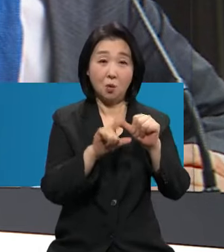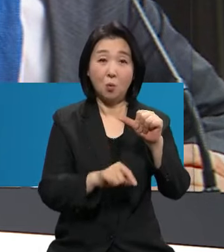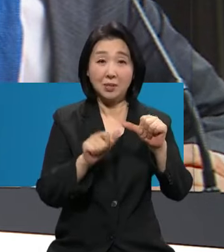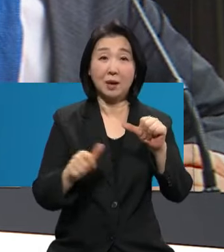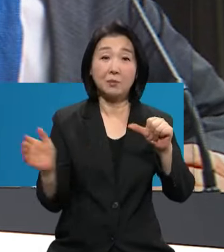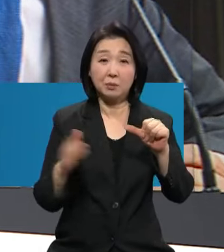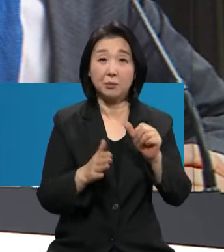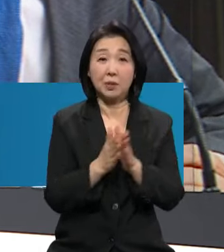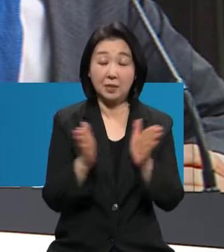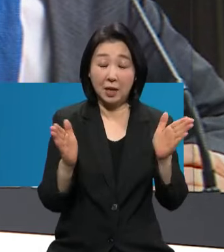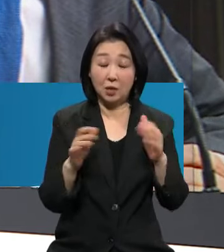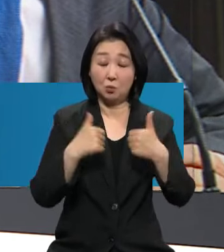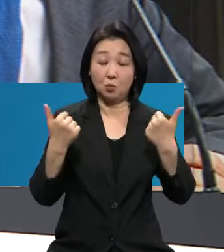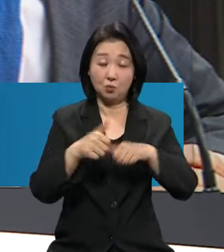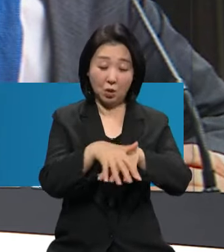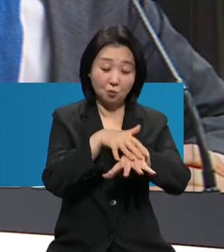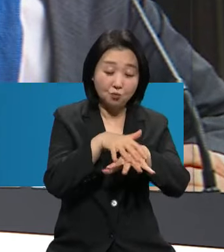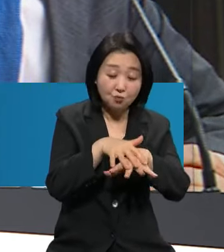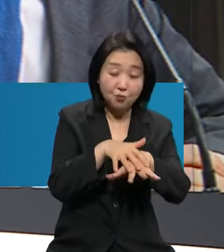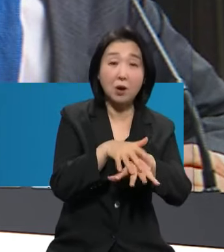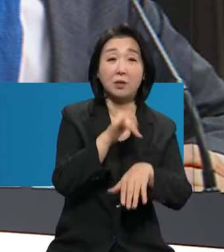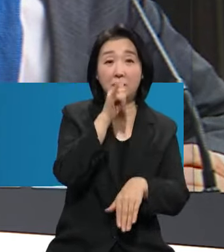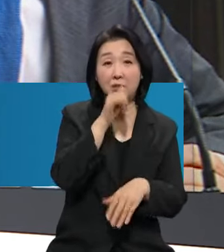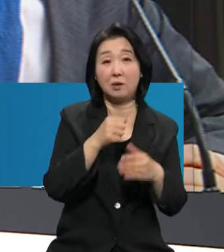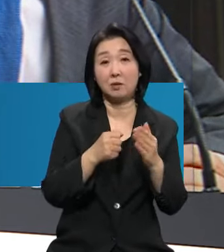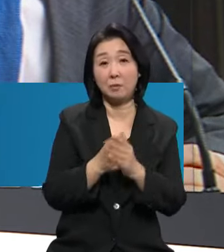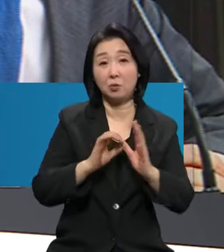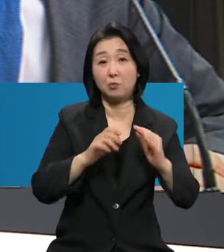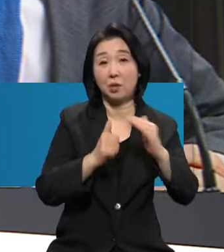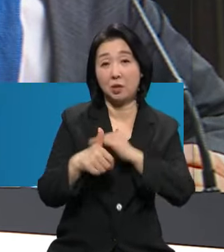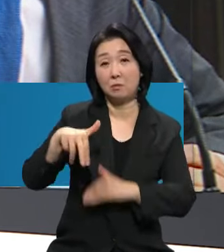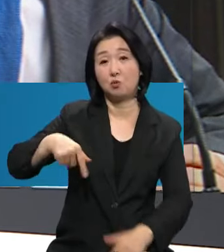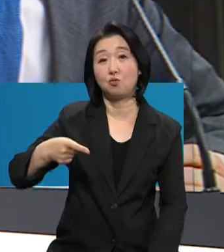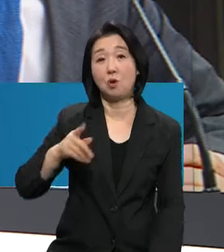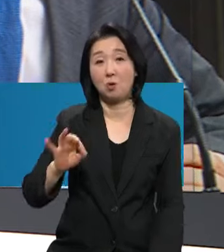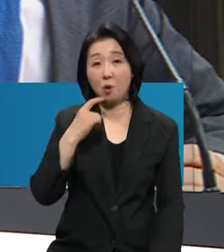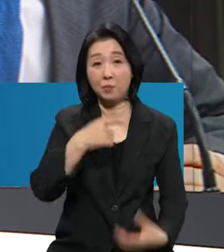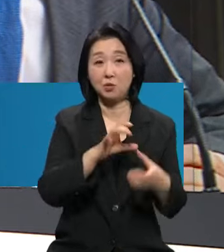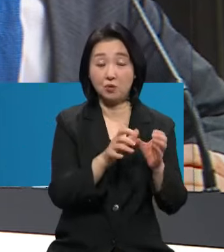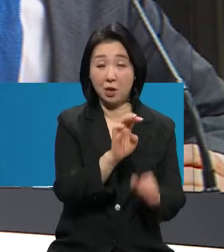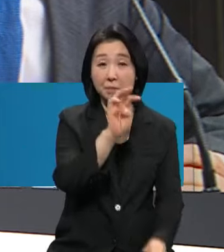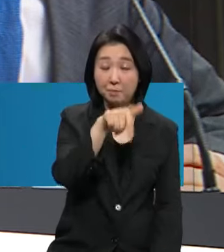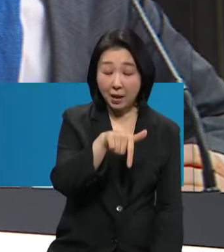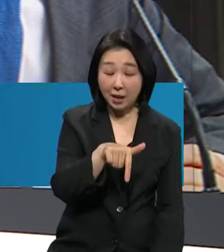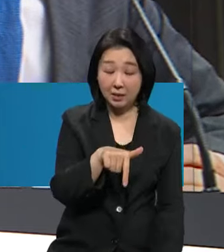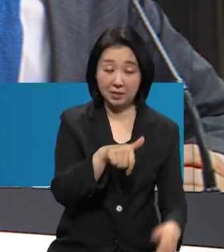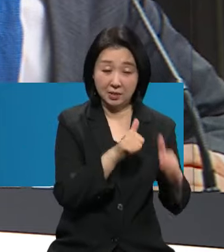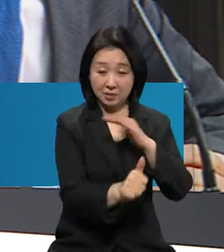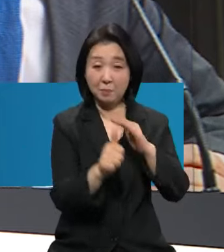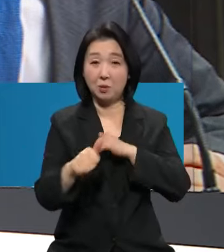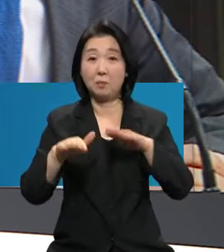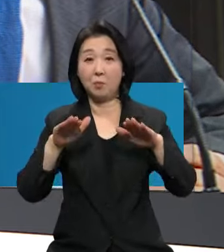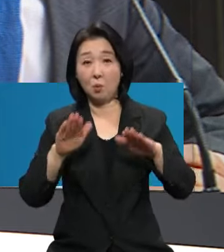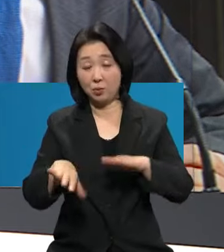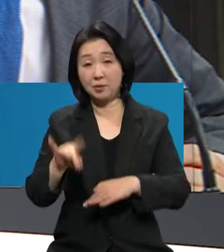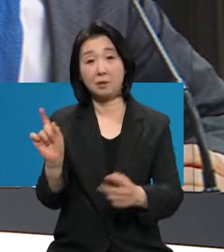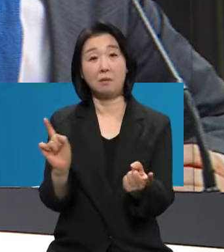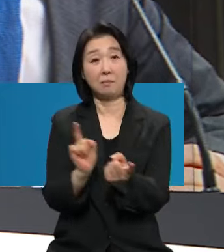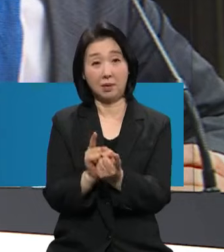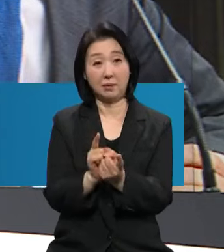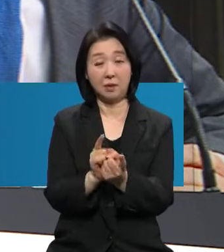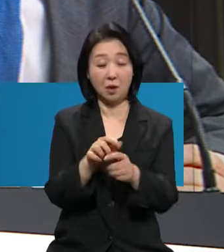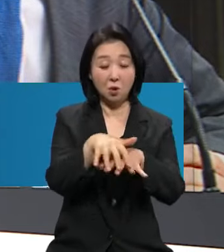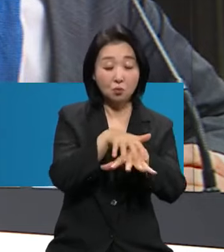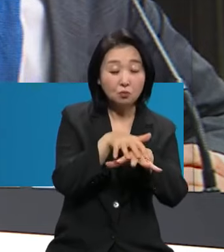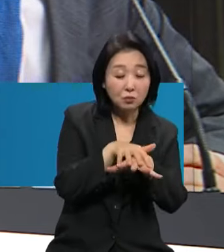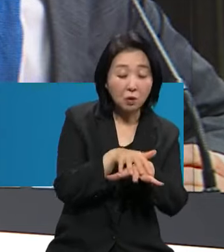준비도 시작됐는데요 국민의 임 추경호 더불어민주당 박찬대 두 여야 신임 원내 대표들은 오늘 처음 만나서